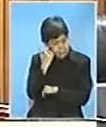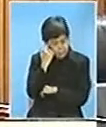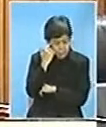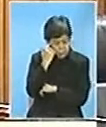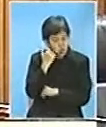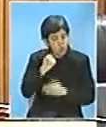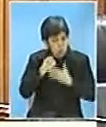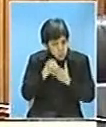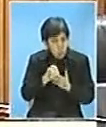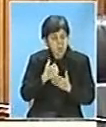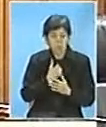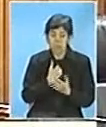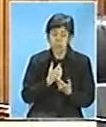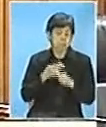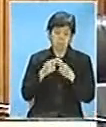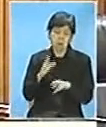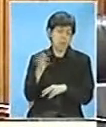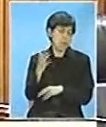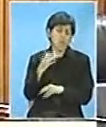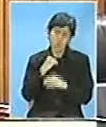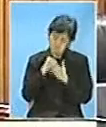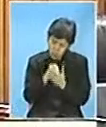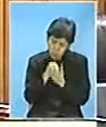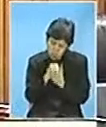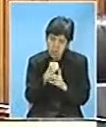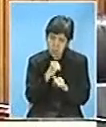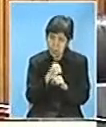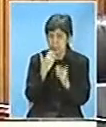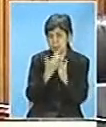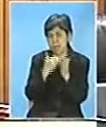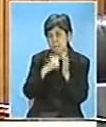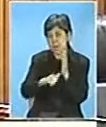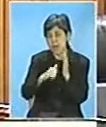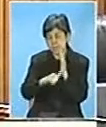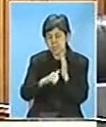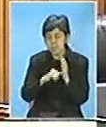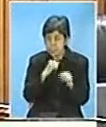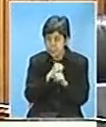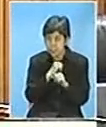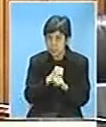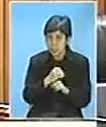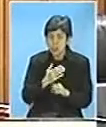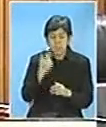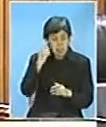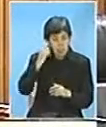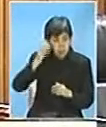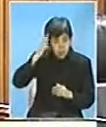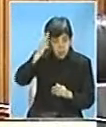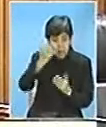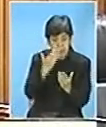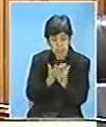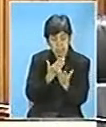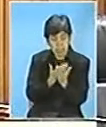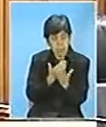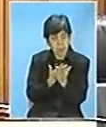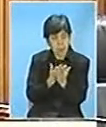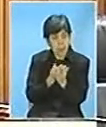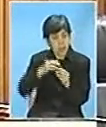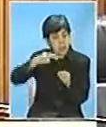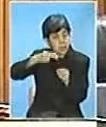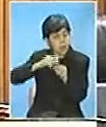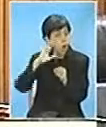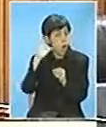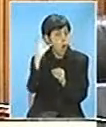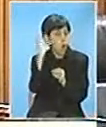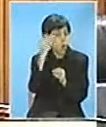ใจเลยในการพิจารณาในการจัดเก็บภาษีสรรพสามิตนะครับซึ่งดูแนวโน้มของราคาตลาดน้ำมันตลาดโล